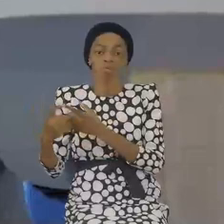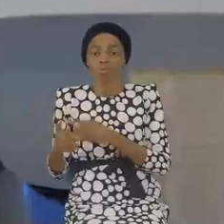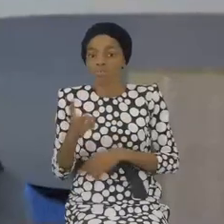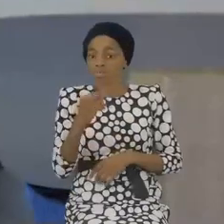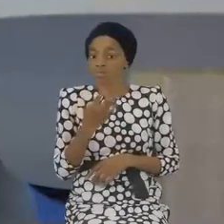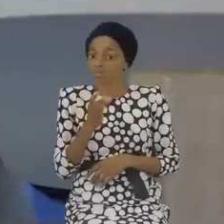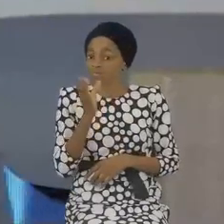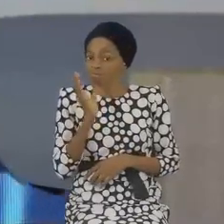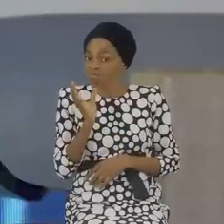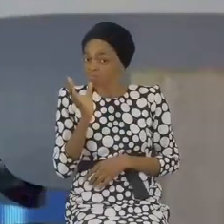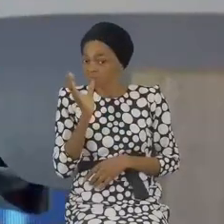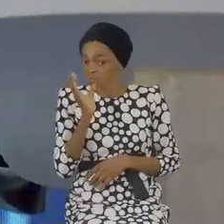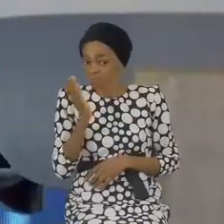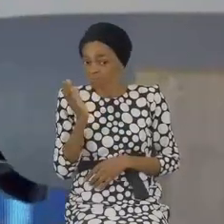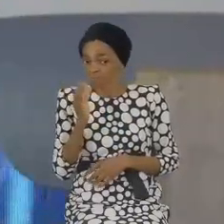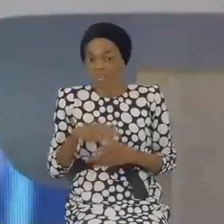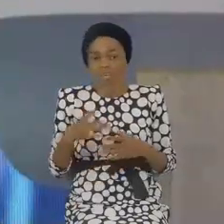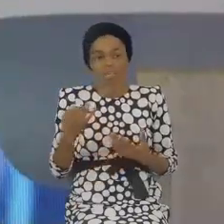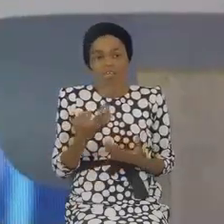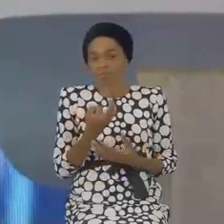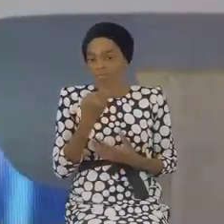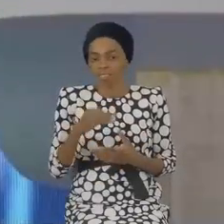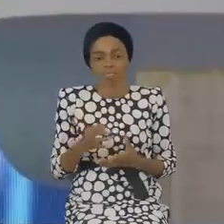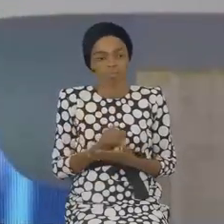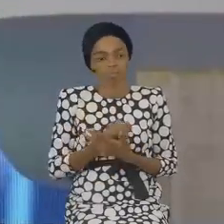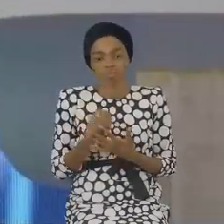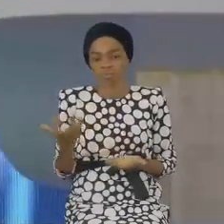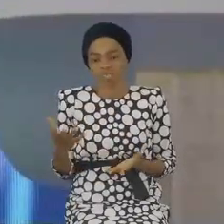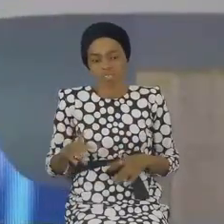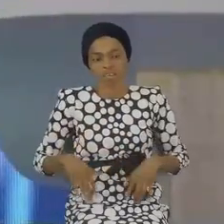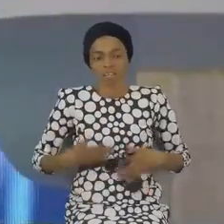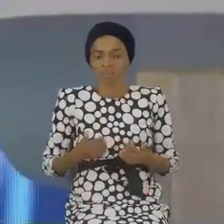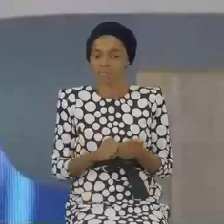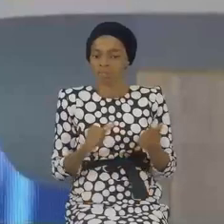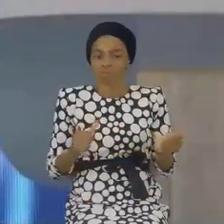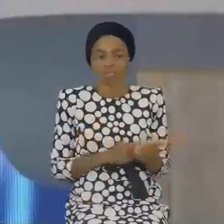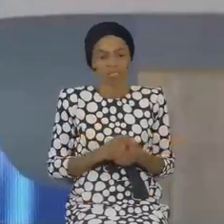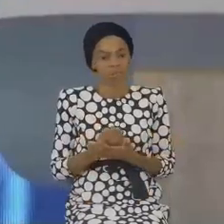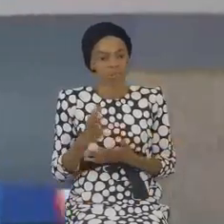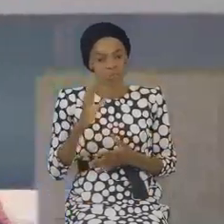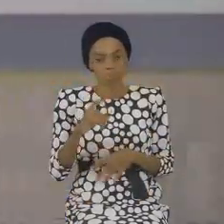ils vont rétrograder, et ils vont gâcher leur vie. Et ils vont perdre aussi ton temps et ton ministère.